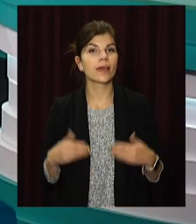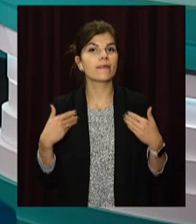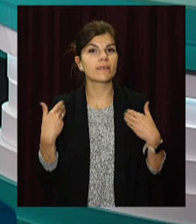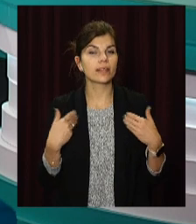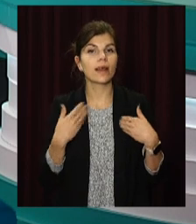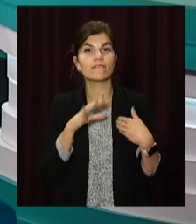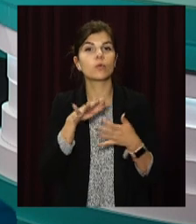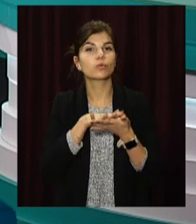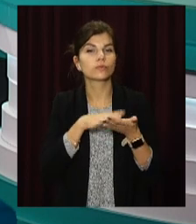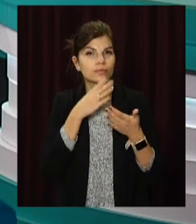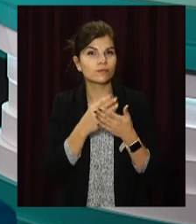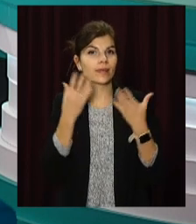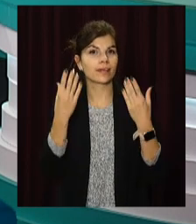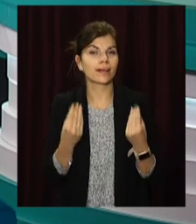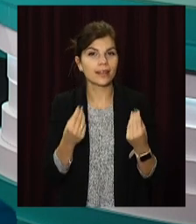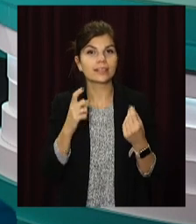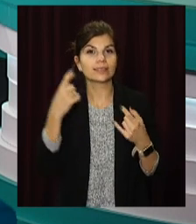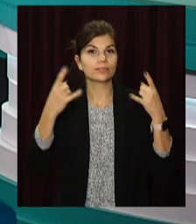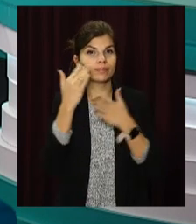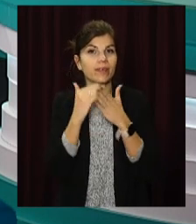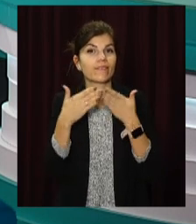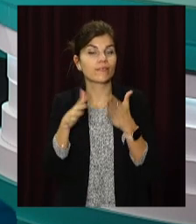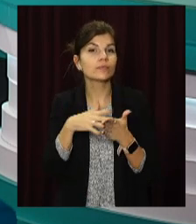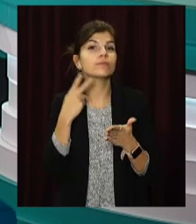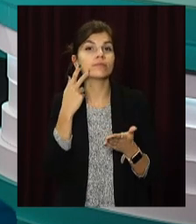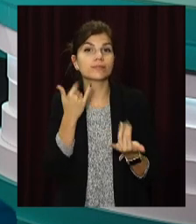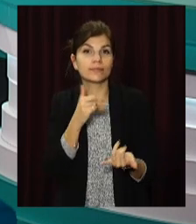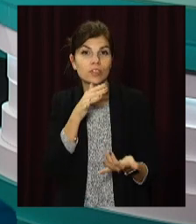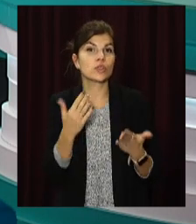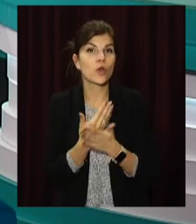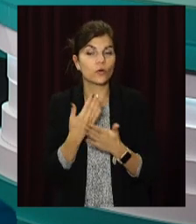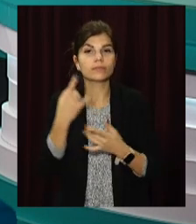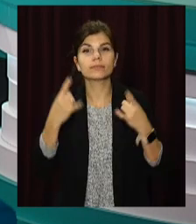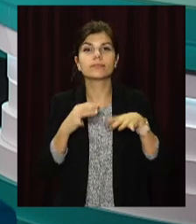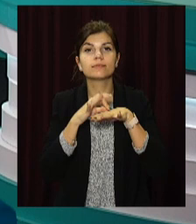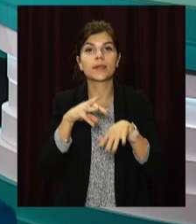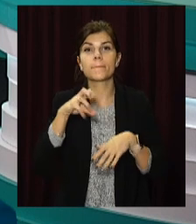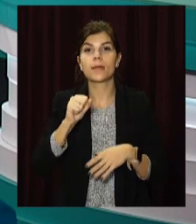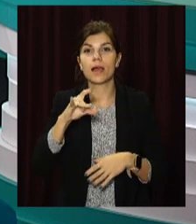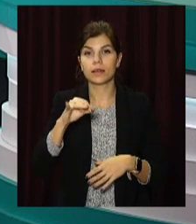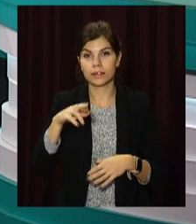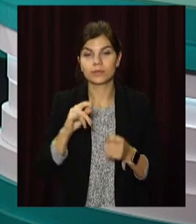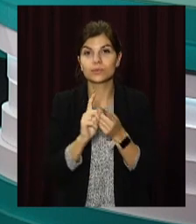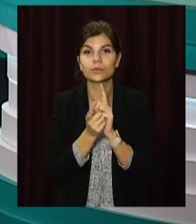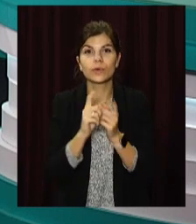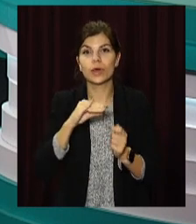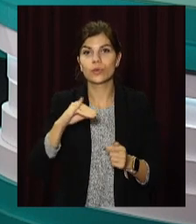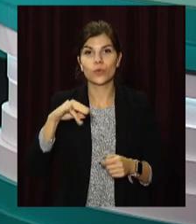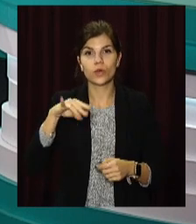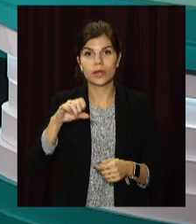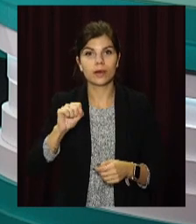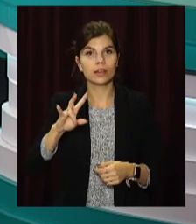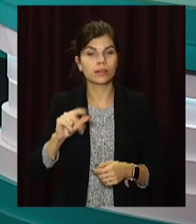Вітаю, ви продовжуєте свій день з відкритим. Як завжди, оці порі новини. Для вас працюють Марія Требушенко та сурдоперекладачка